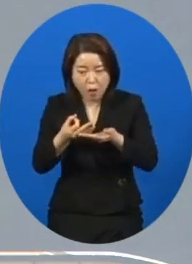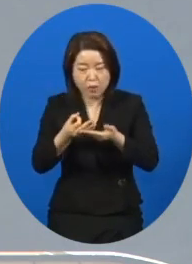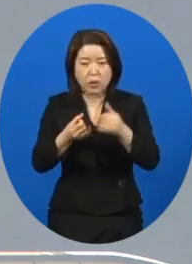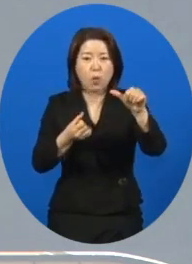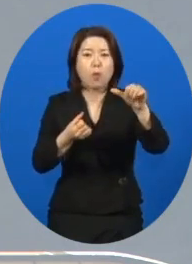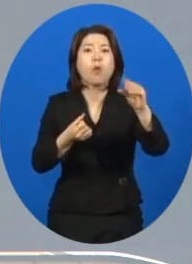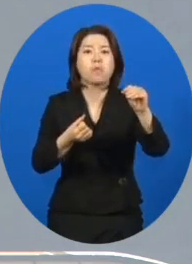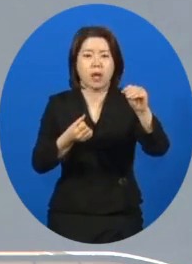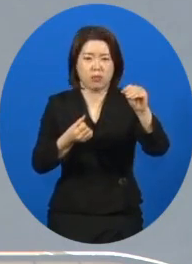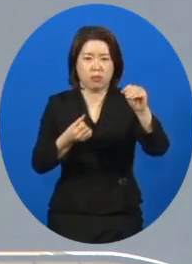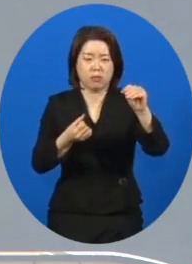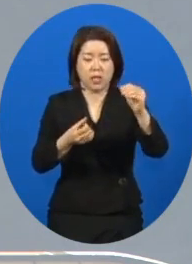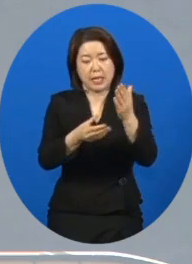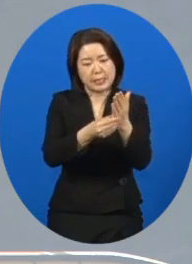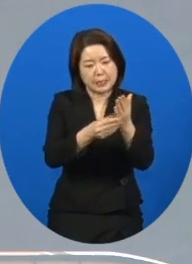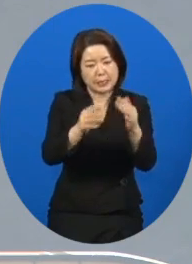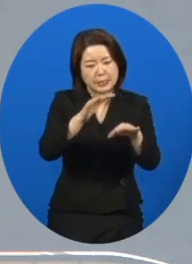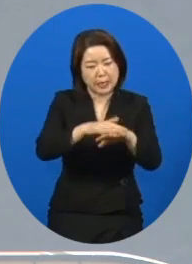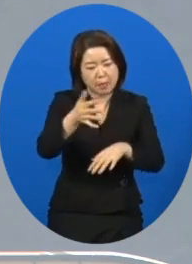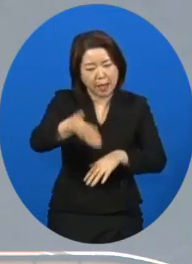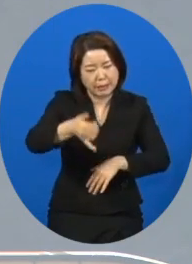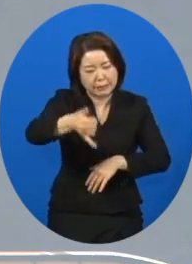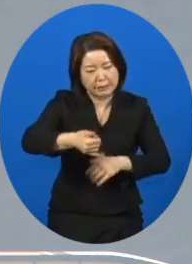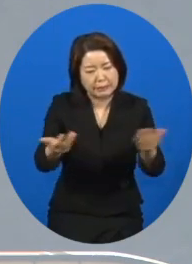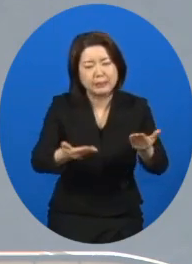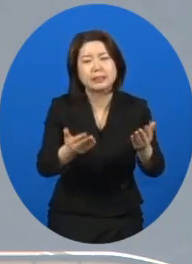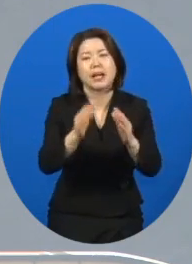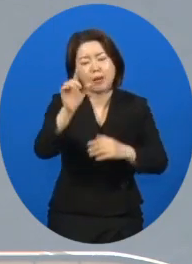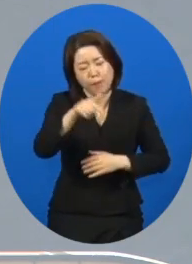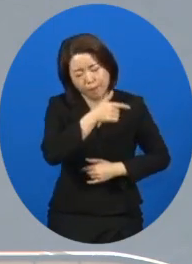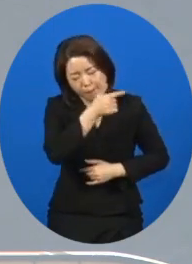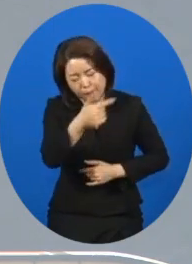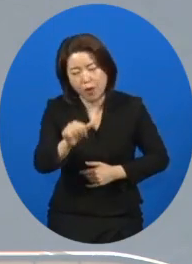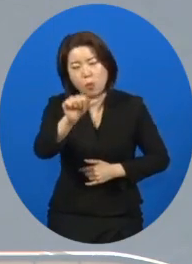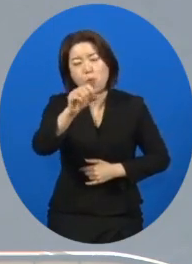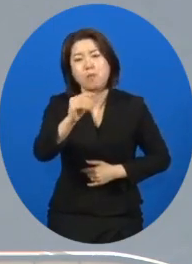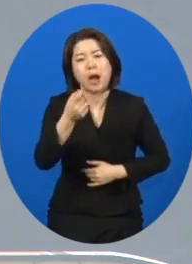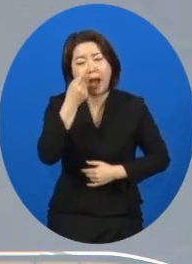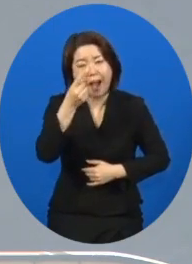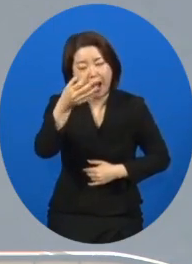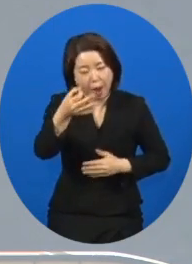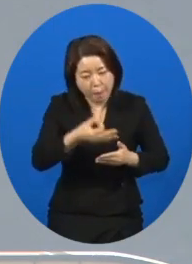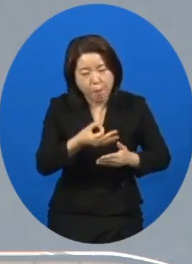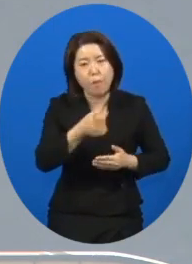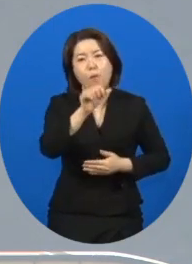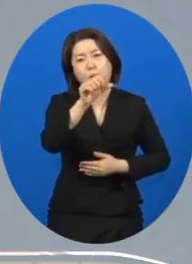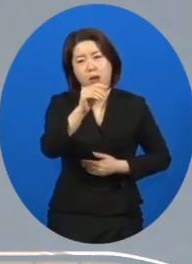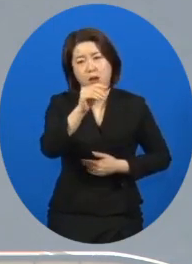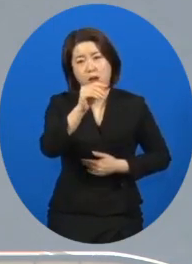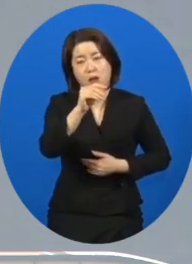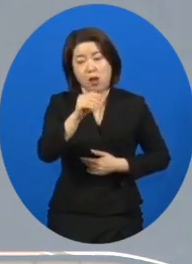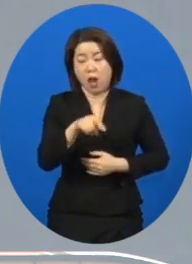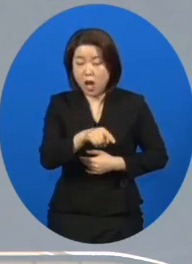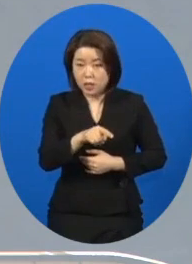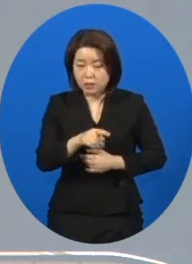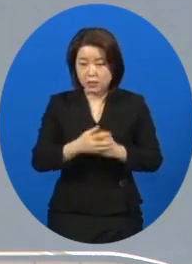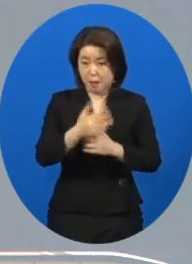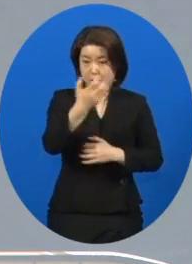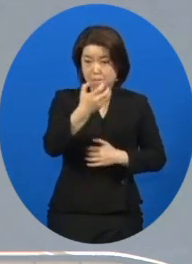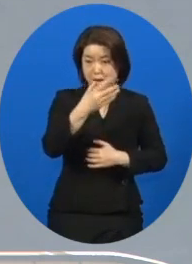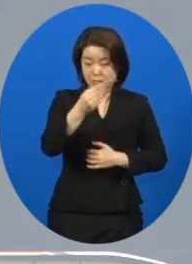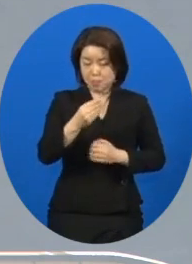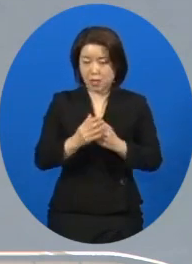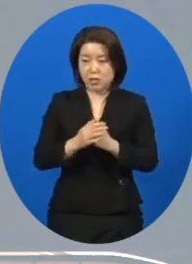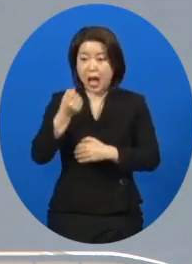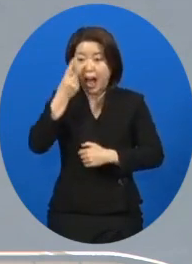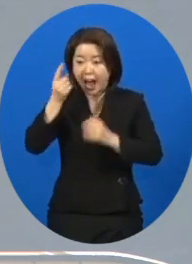차밭 노동자들이에요. 그러니 80만 원은 그 전 교인들의 한 달 동안의 생활비 이상을 다